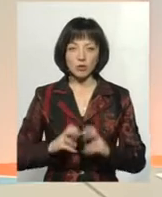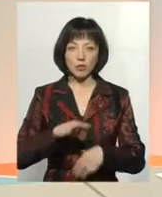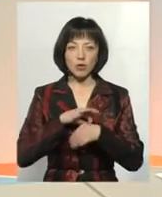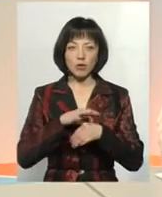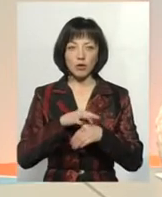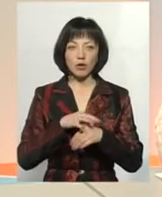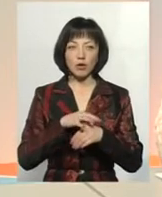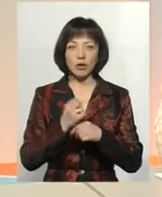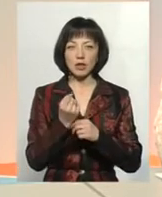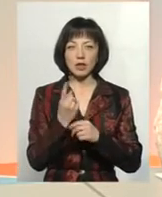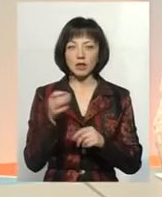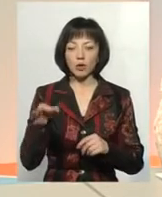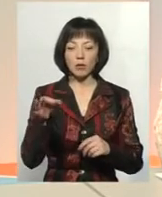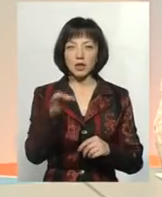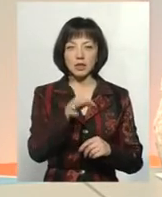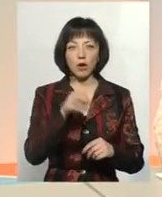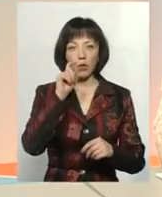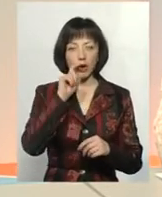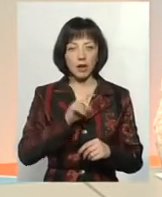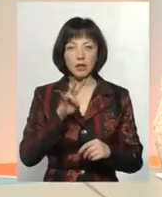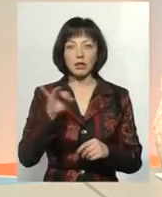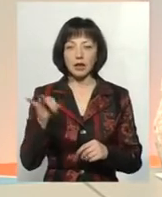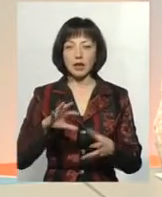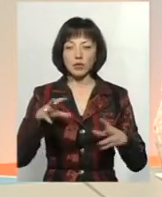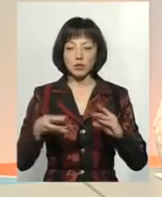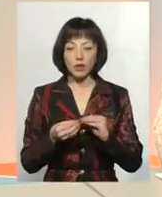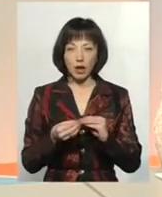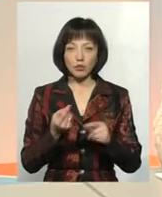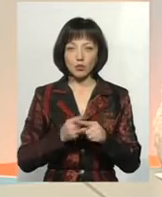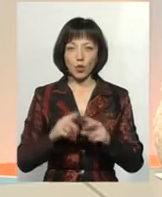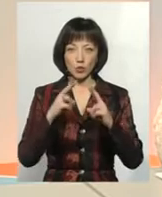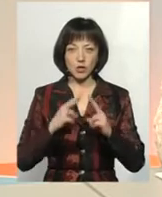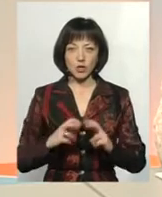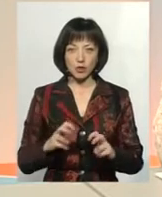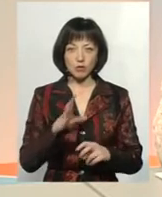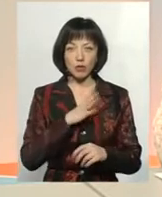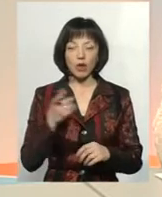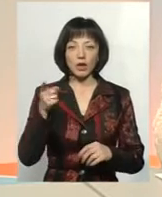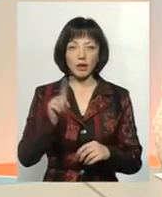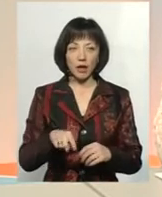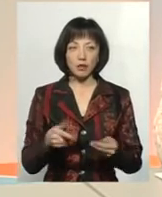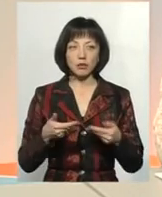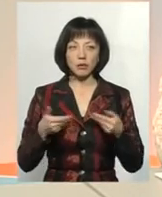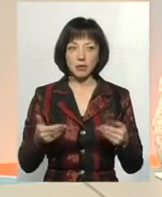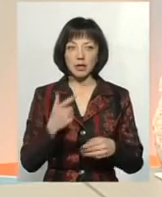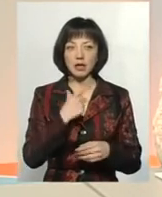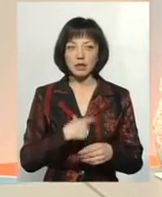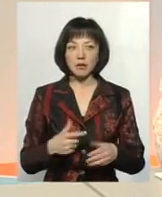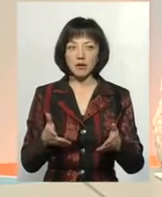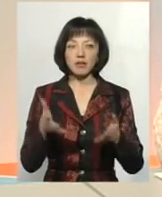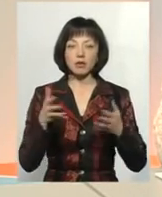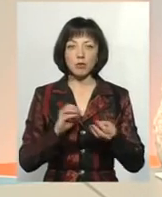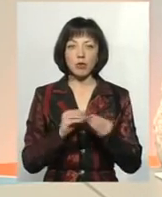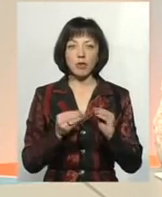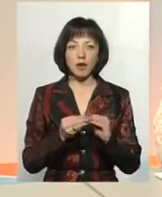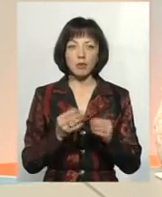в 12 областях України. І результатом цього дослідження було те, що ми для себе вияснили проблеми, які